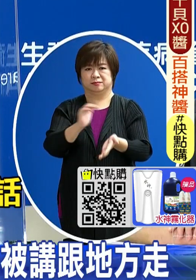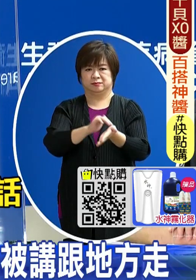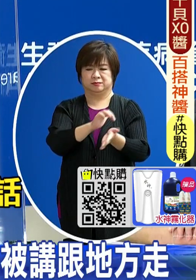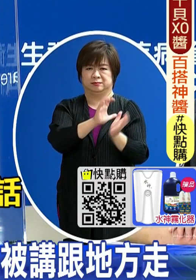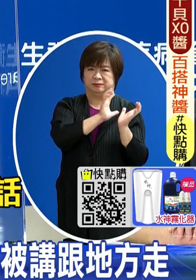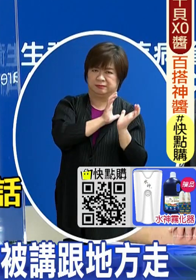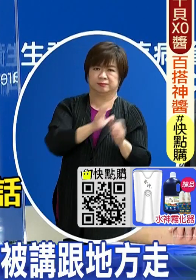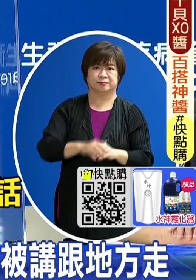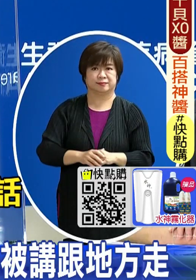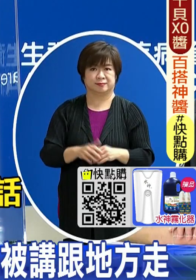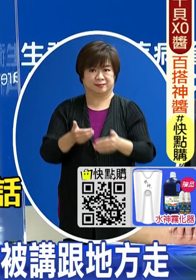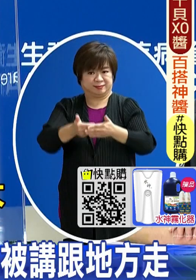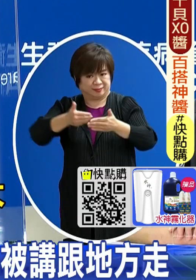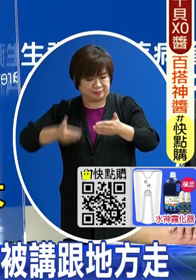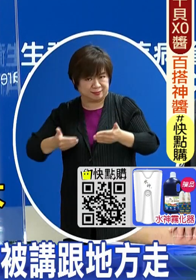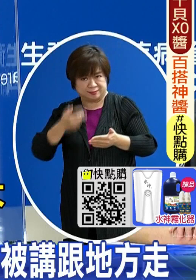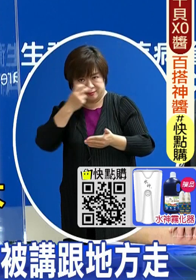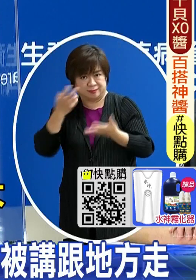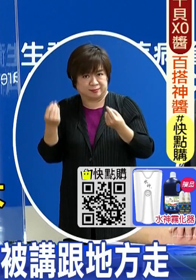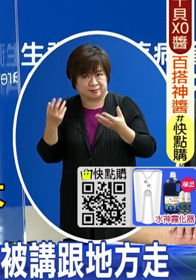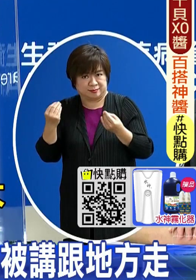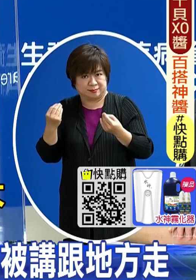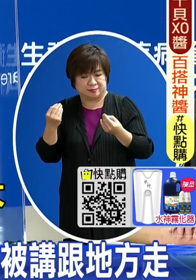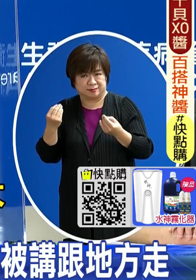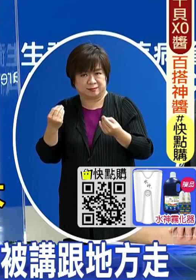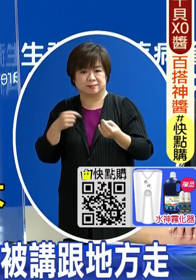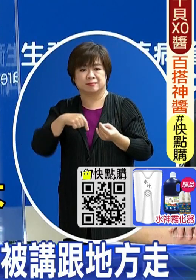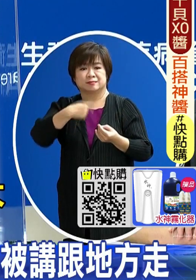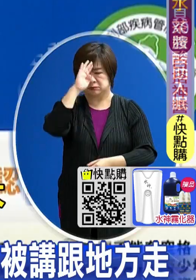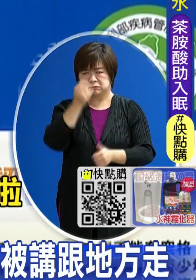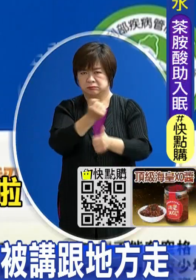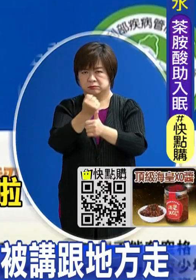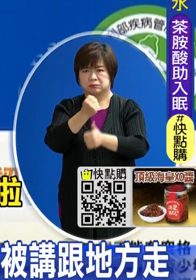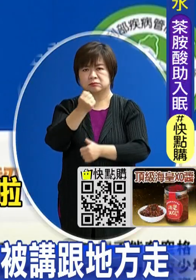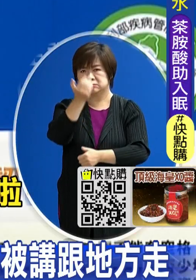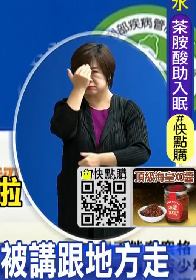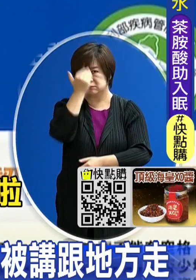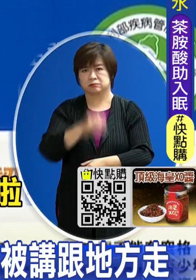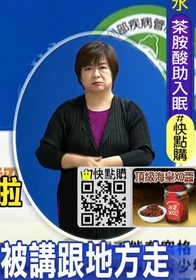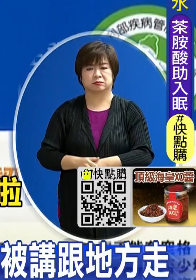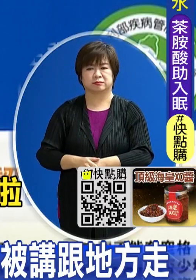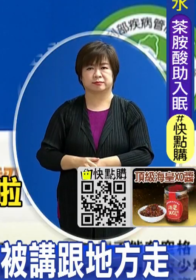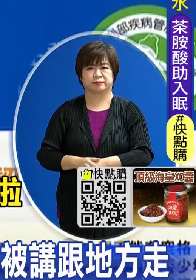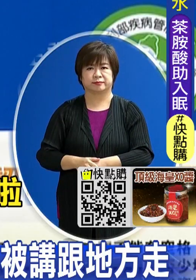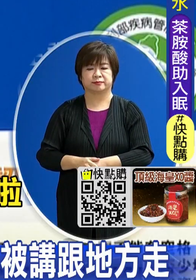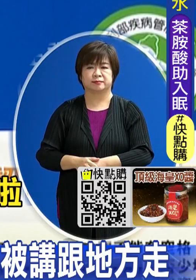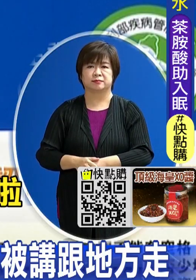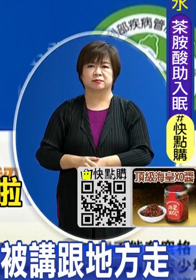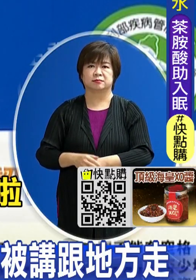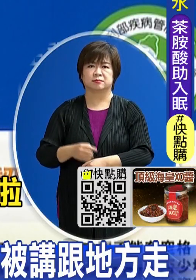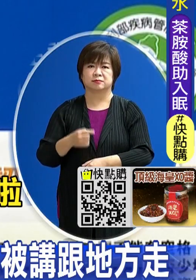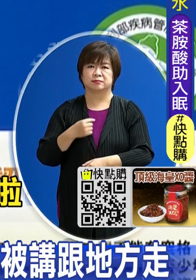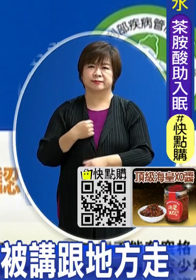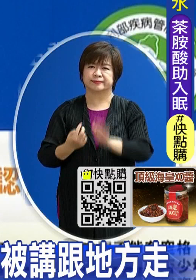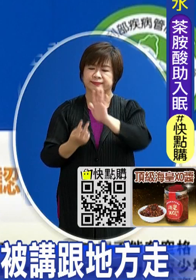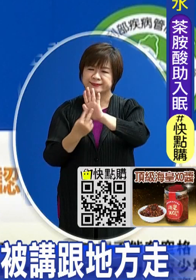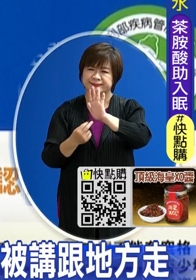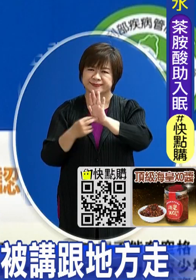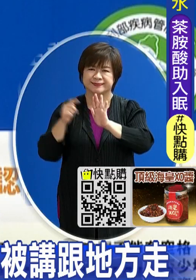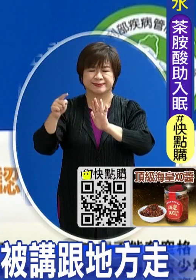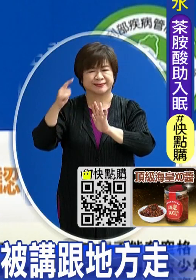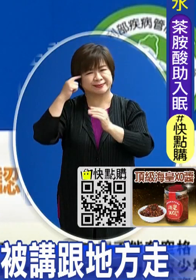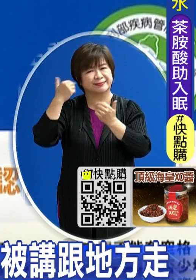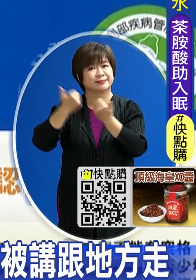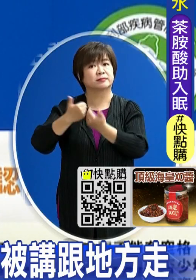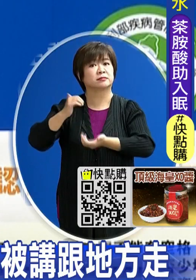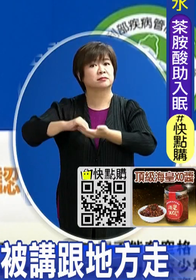没有做一些管制的话，那反而后端的压力会更大。当然这看法都见仁见智了哈，那我